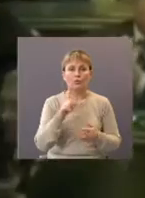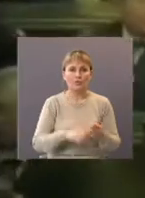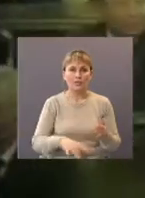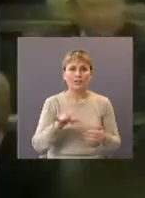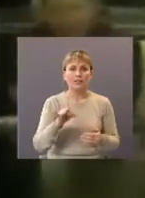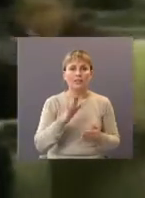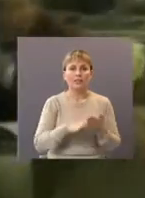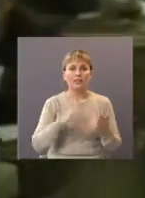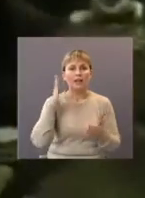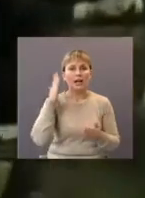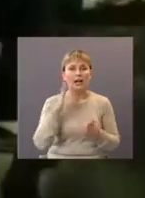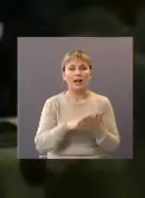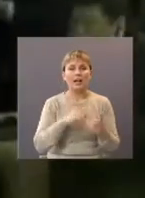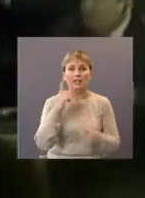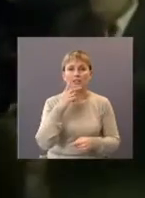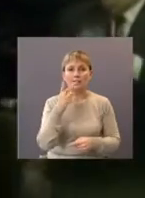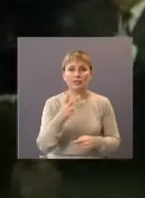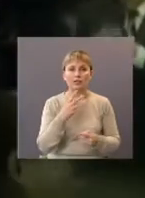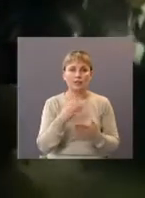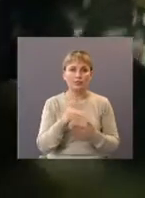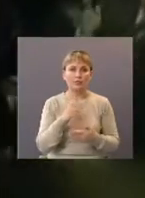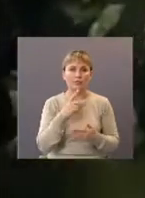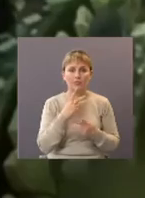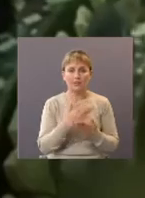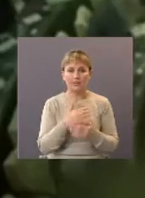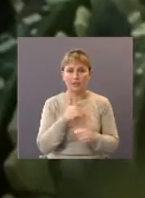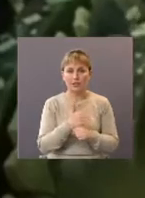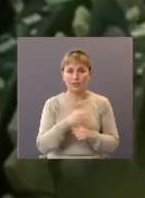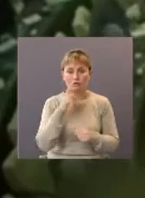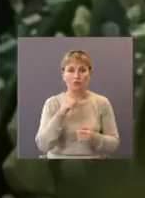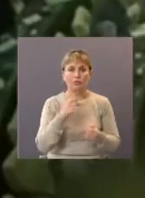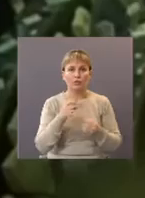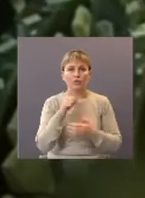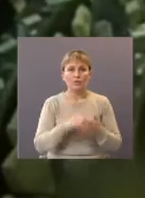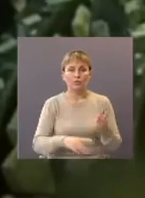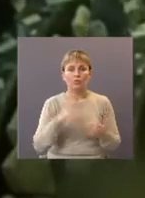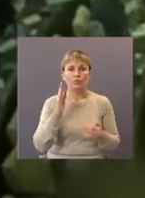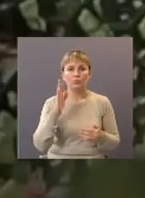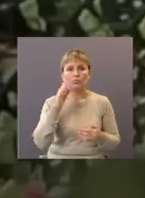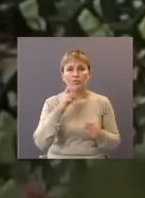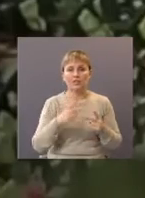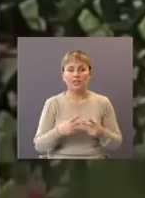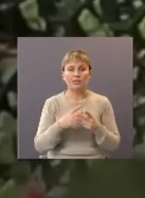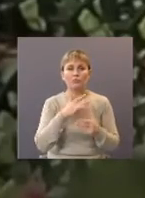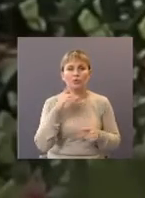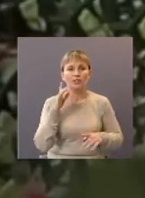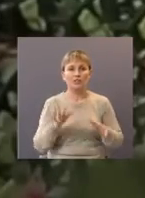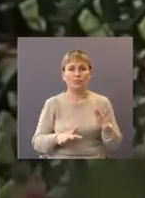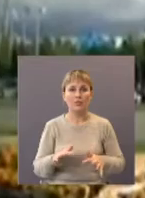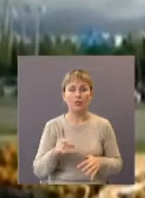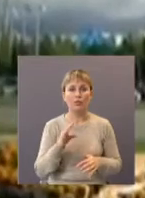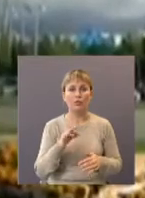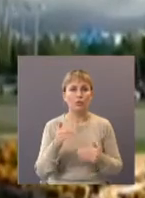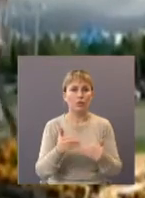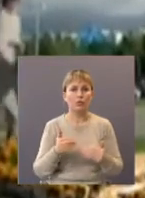и дальновидность – именно эти качества проявил глава государства. Он твердо верил в перспективу будущей столицы. Многие сомневались, но он